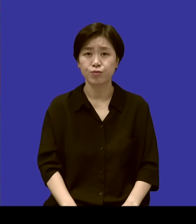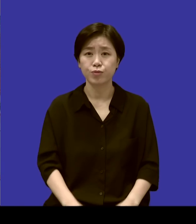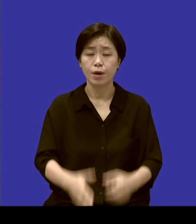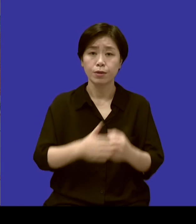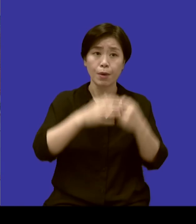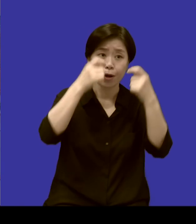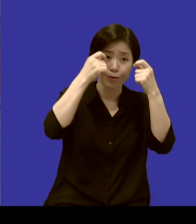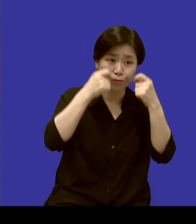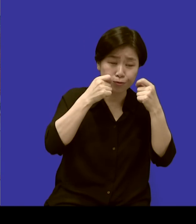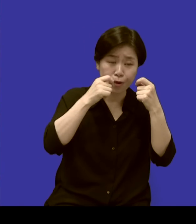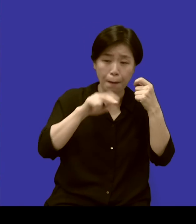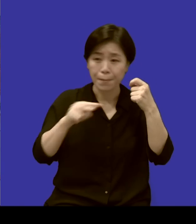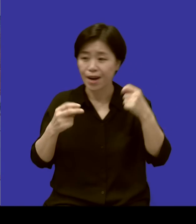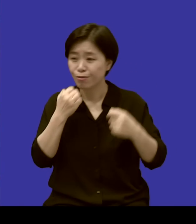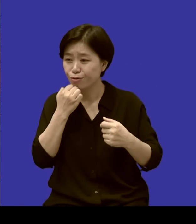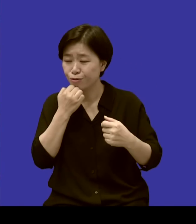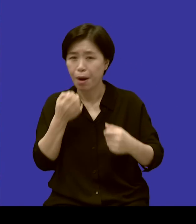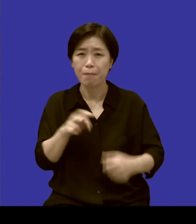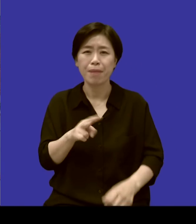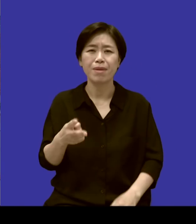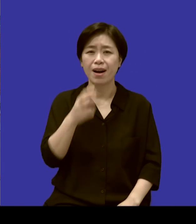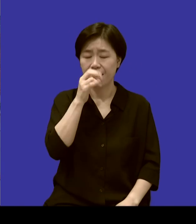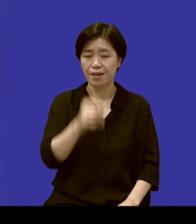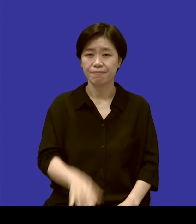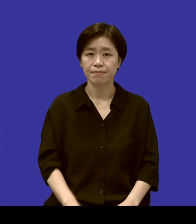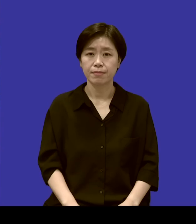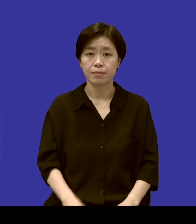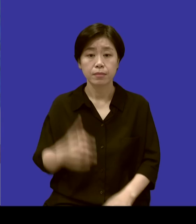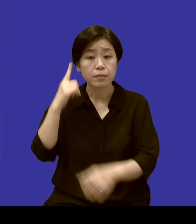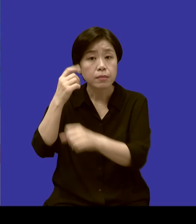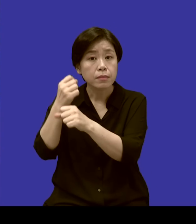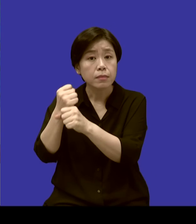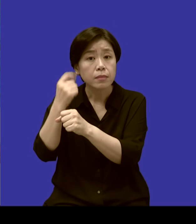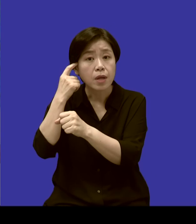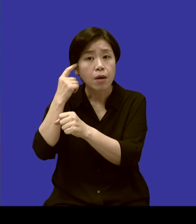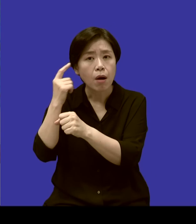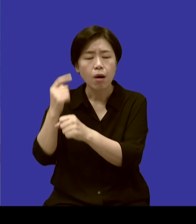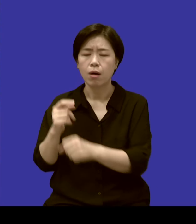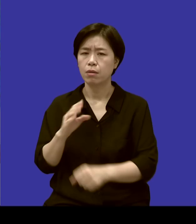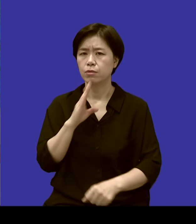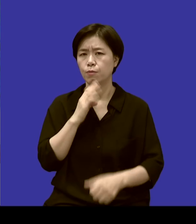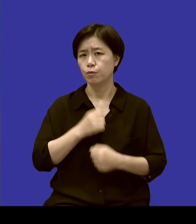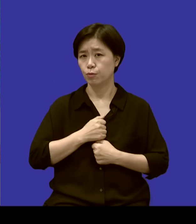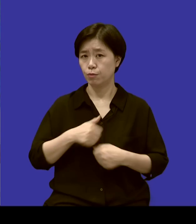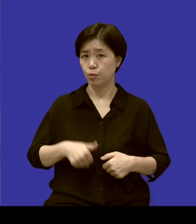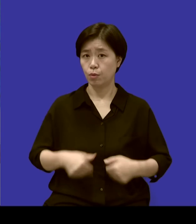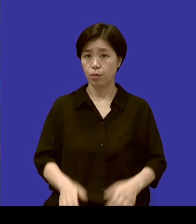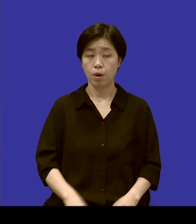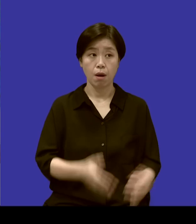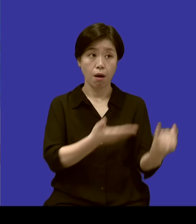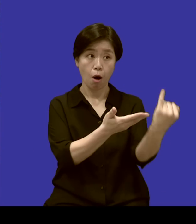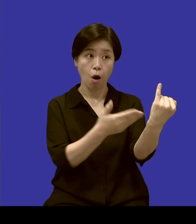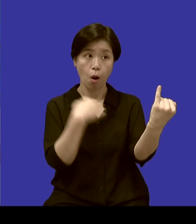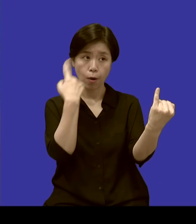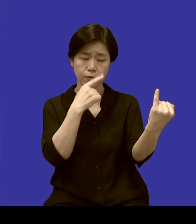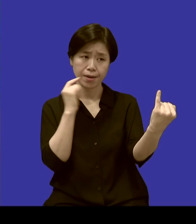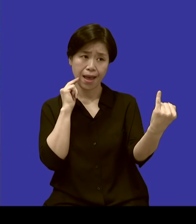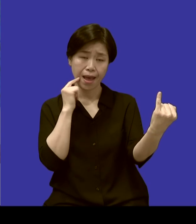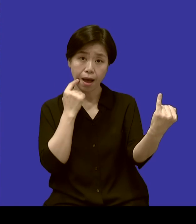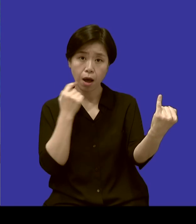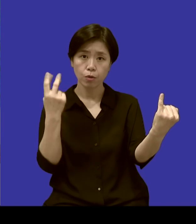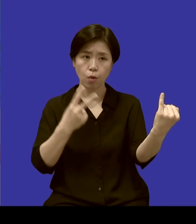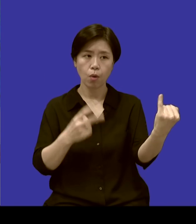하면서 들었는데 네. 사실 선입견이 얼마나 무서운지 왜냐면 너무 미인이시고 센 네. 캐릭터를 많이 하시다